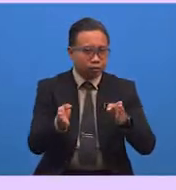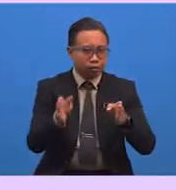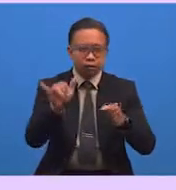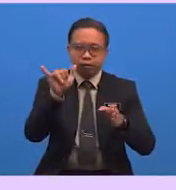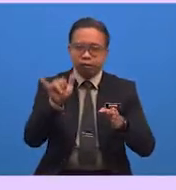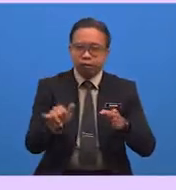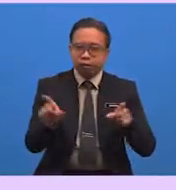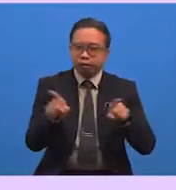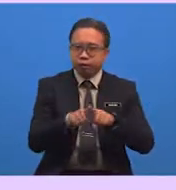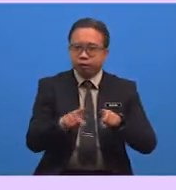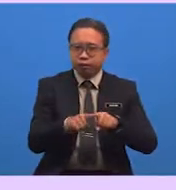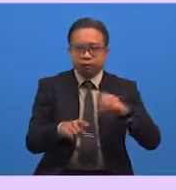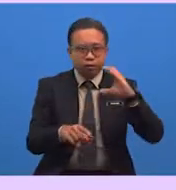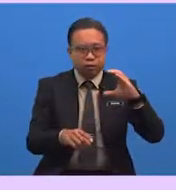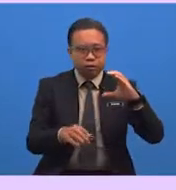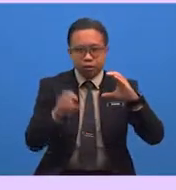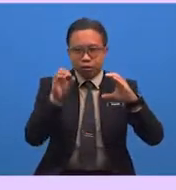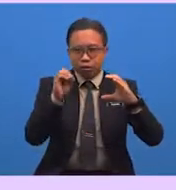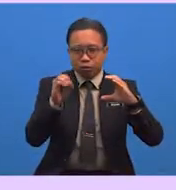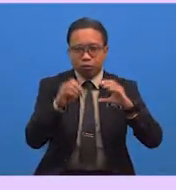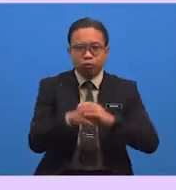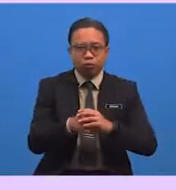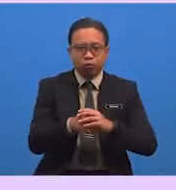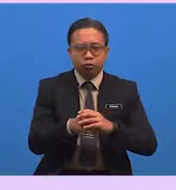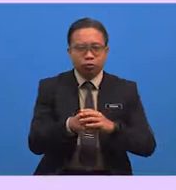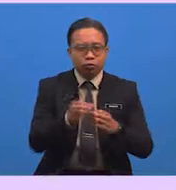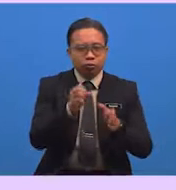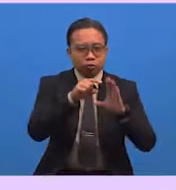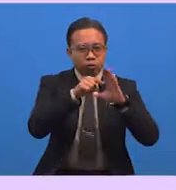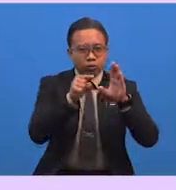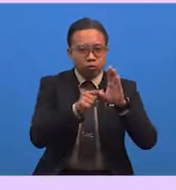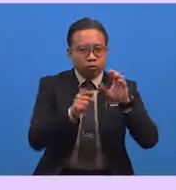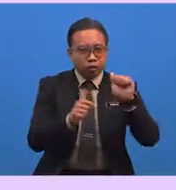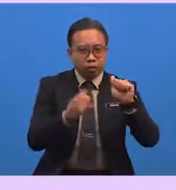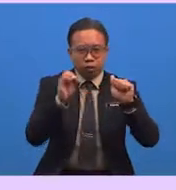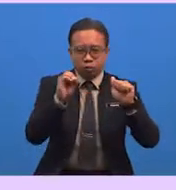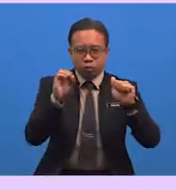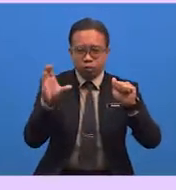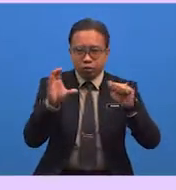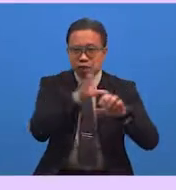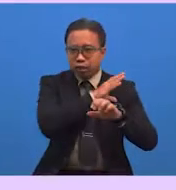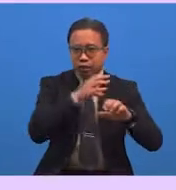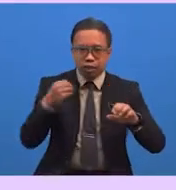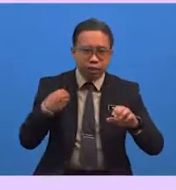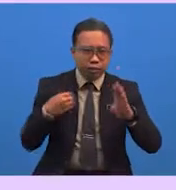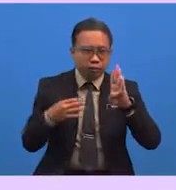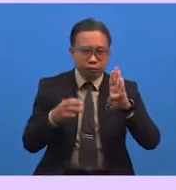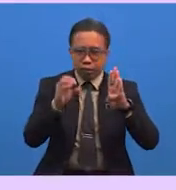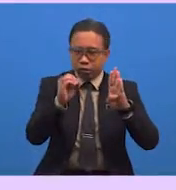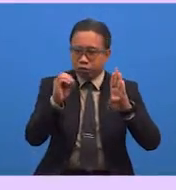sama iaitu CO ialah sudut AOC dan sudut